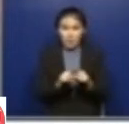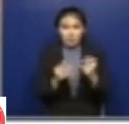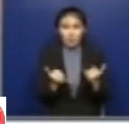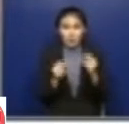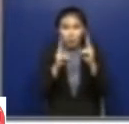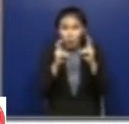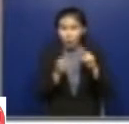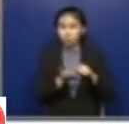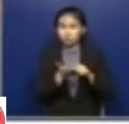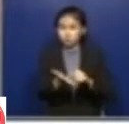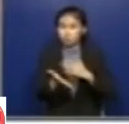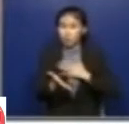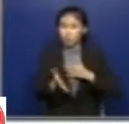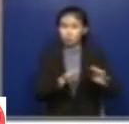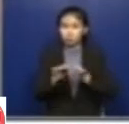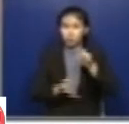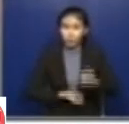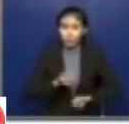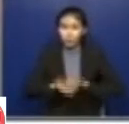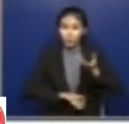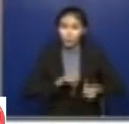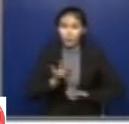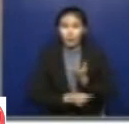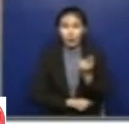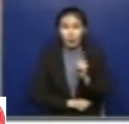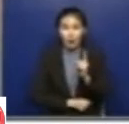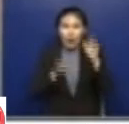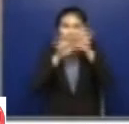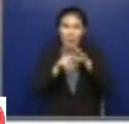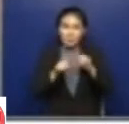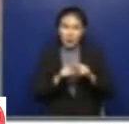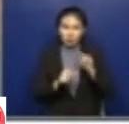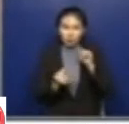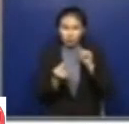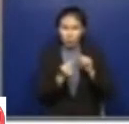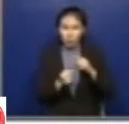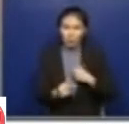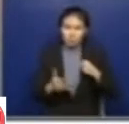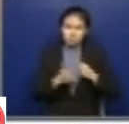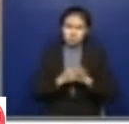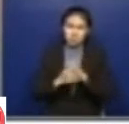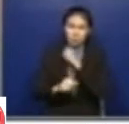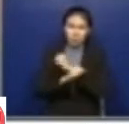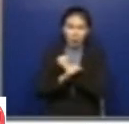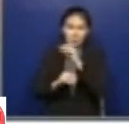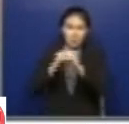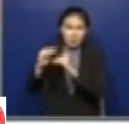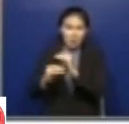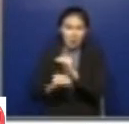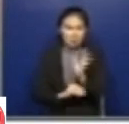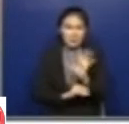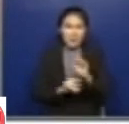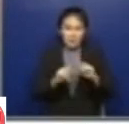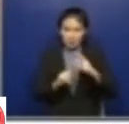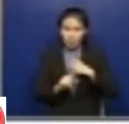และการอภิปรายของผมไม่ใช่ต้องการที่จะต่อต้านการพัฒนาหรือจะมาขัดขวางความเจริญเติบโตของเศรษฐกิจ